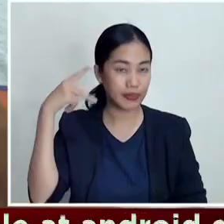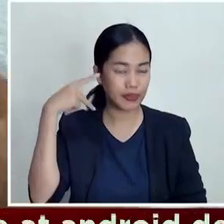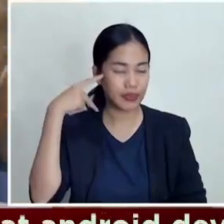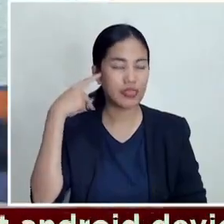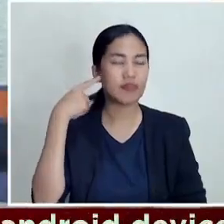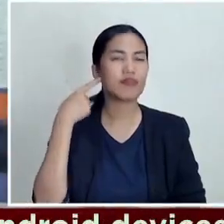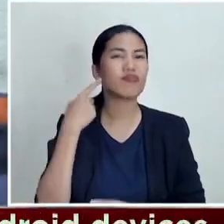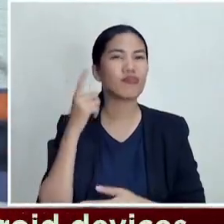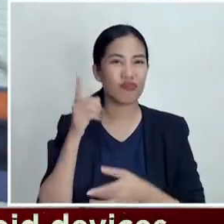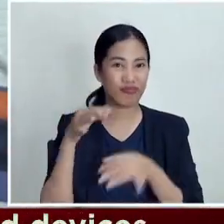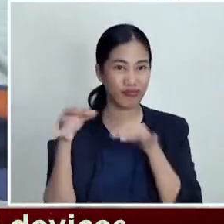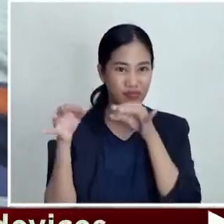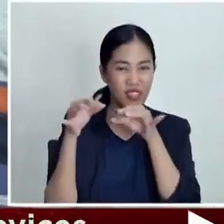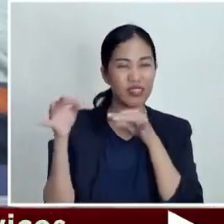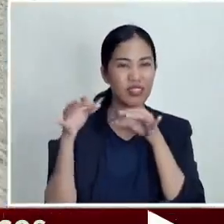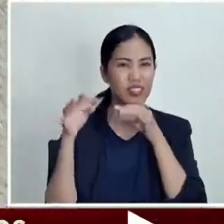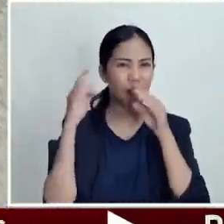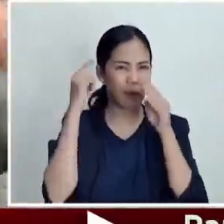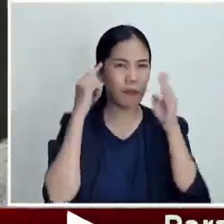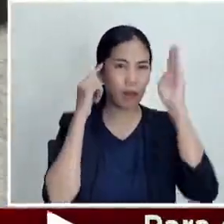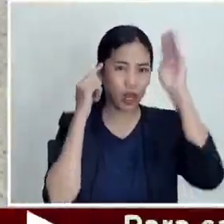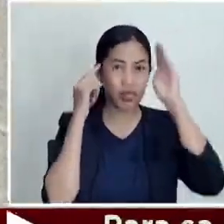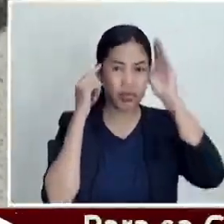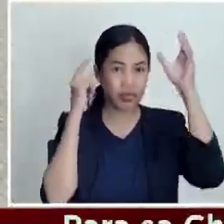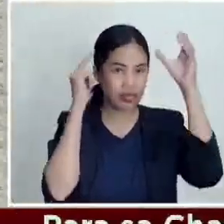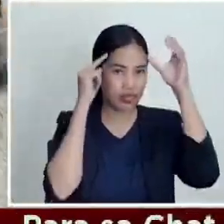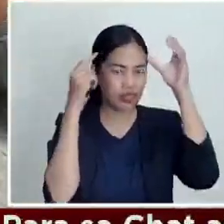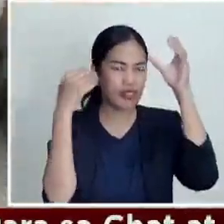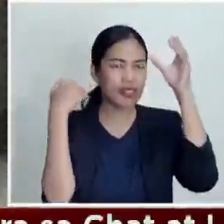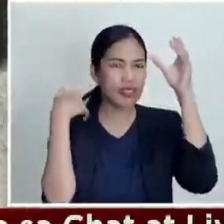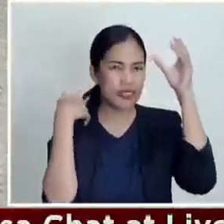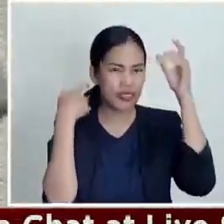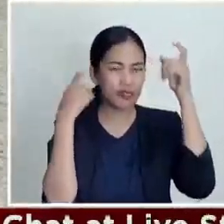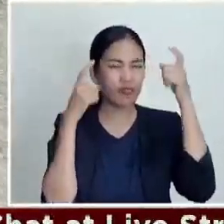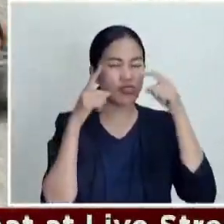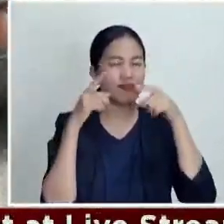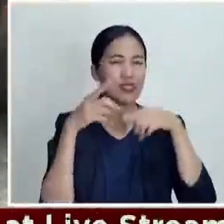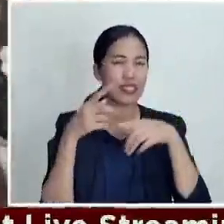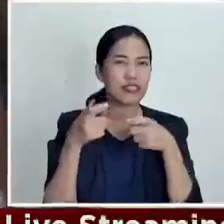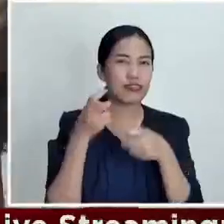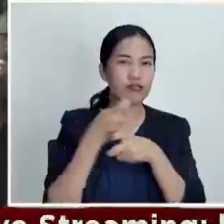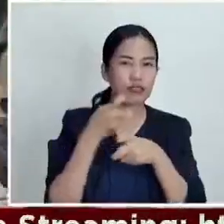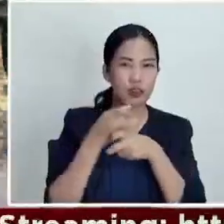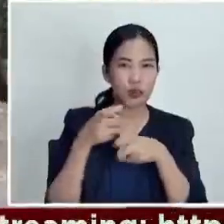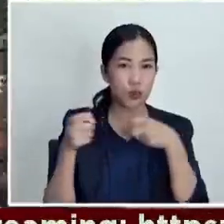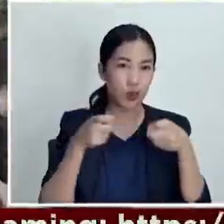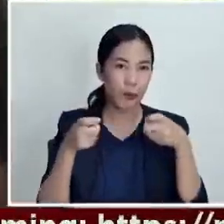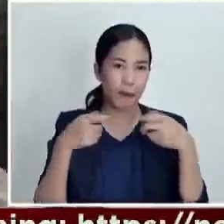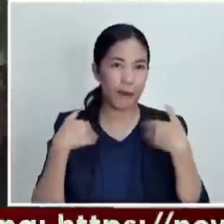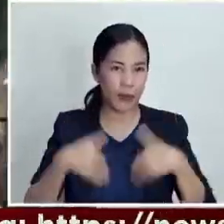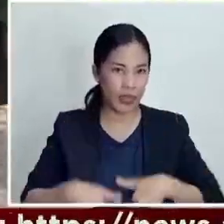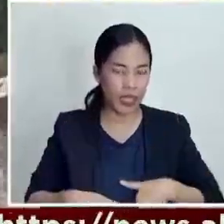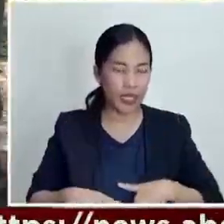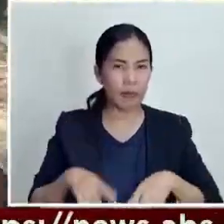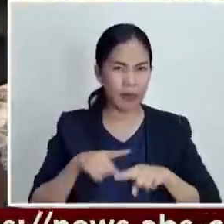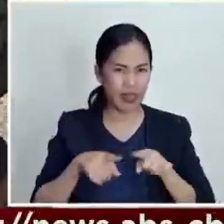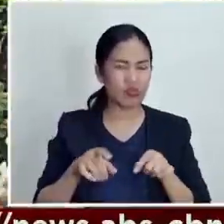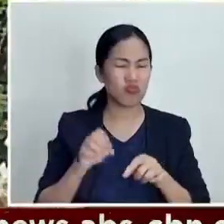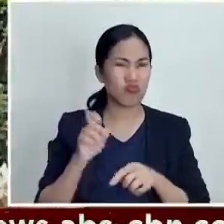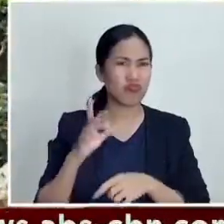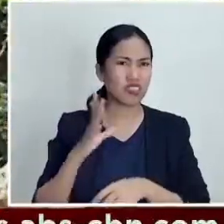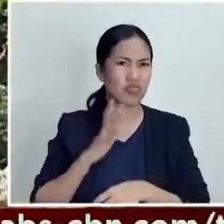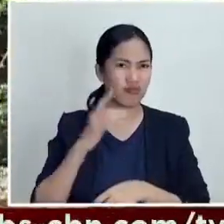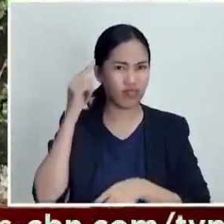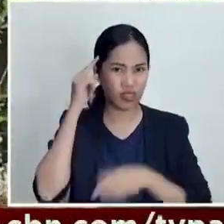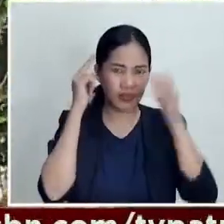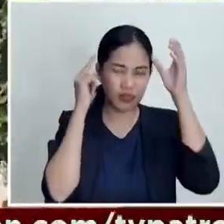utak, okay ang utak niyan. Kwento ng kapatid ni Nanding na si Beth, 2 taon ito noong magkasakit,